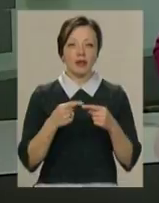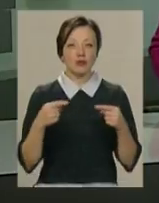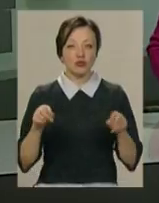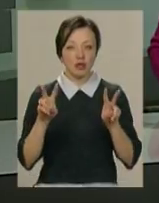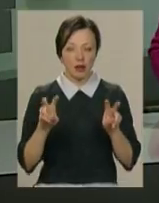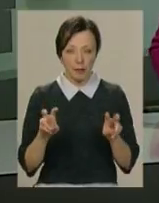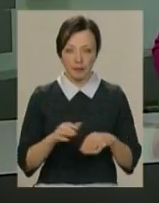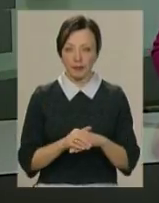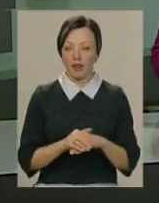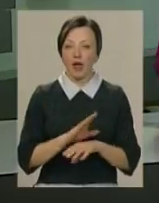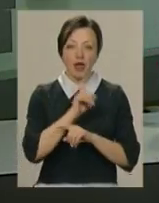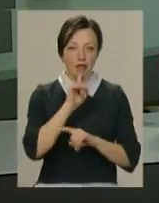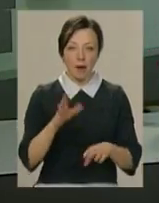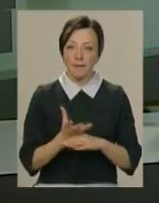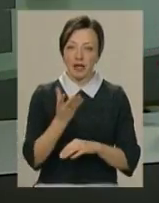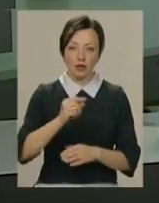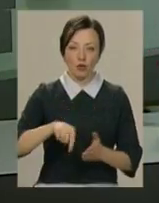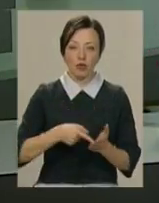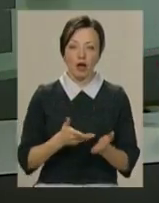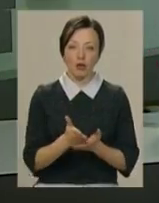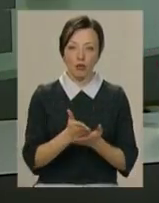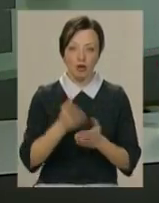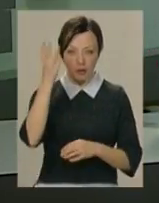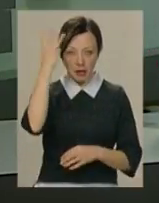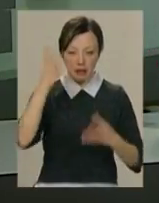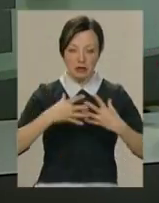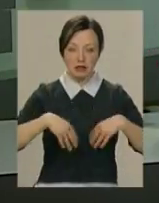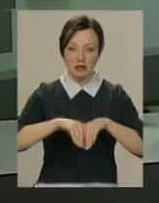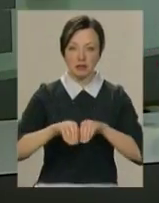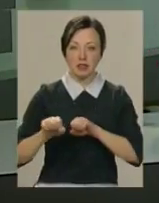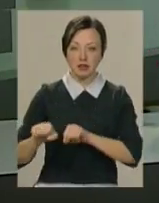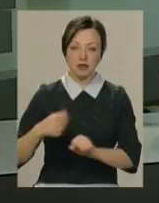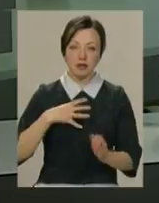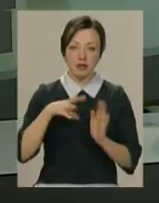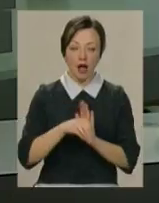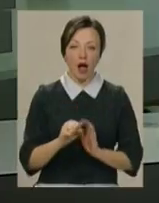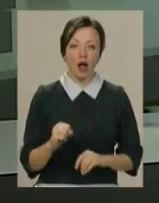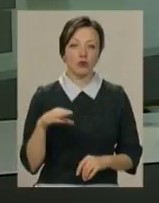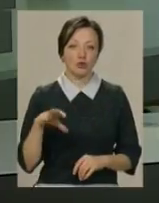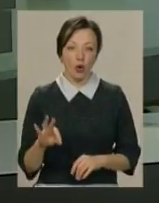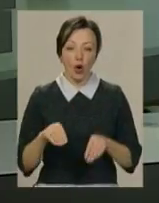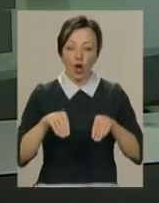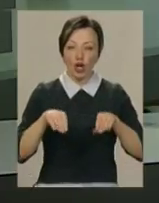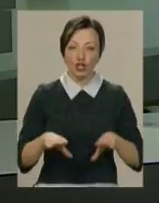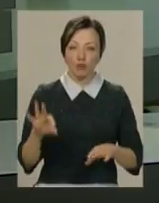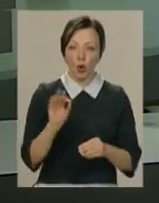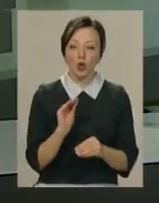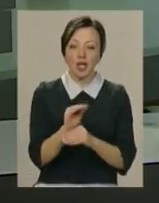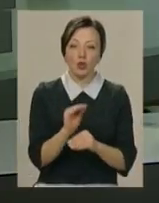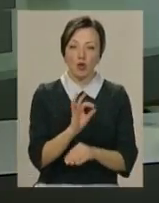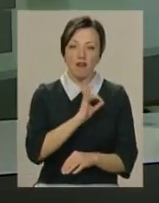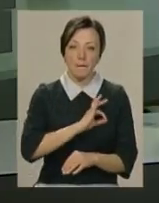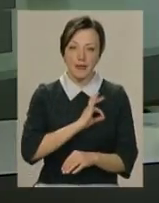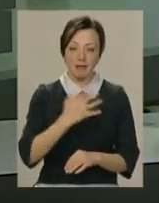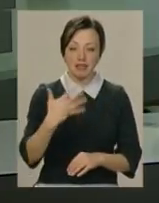тем. Не платитимуть за комунальні послуги хмельницькі родини захисників полеглих в АТО. Рішення про додаткові пільги